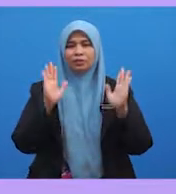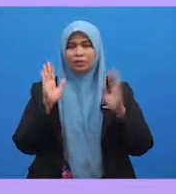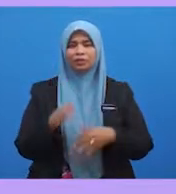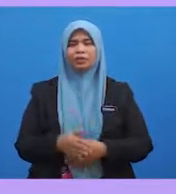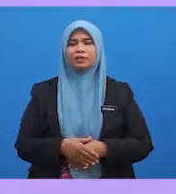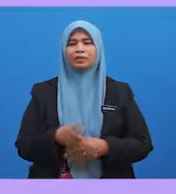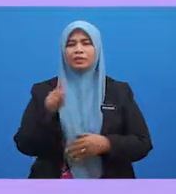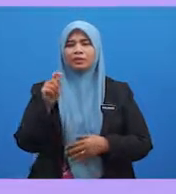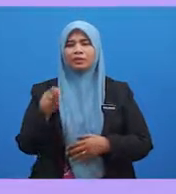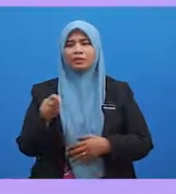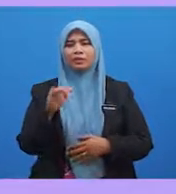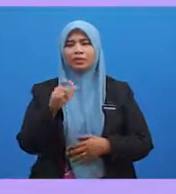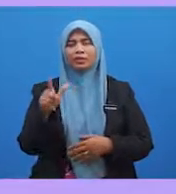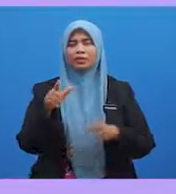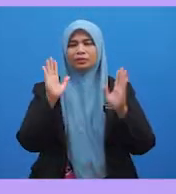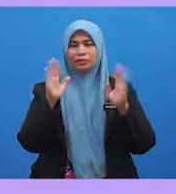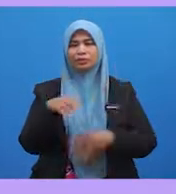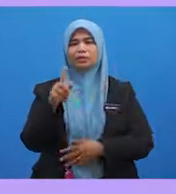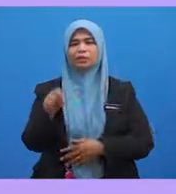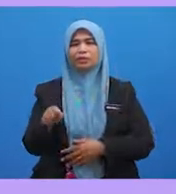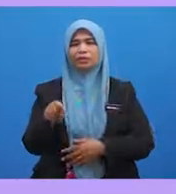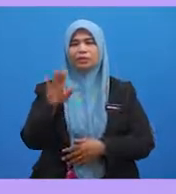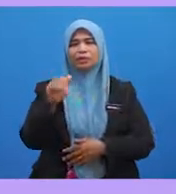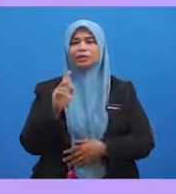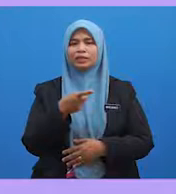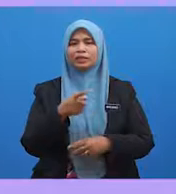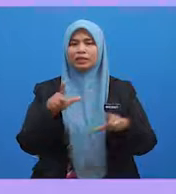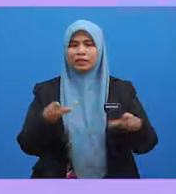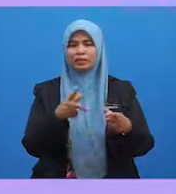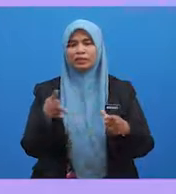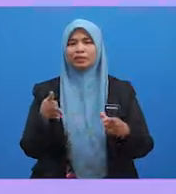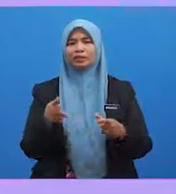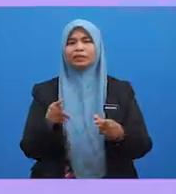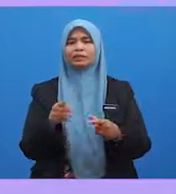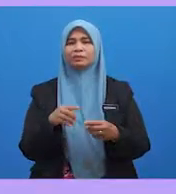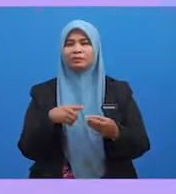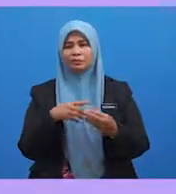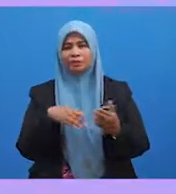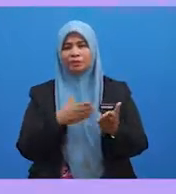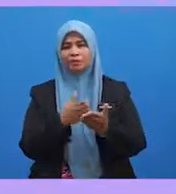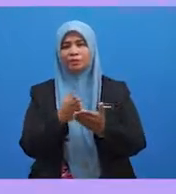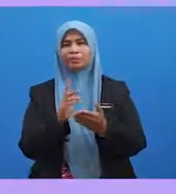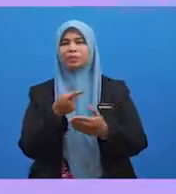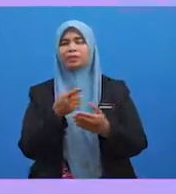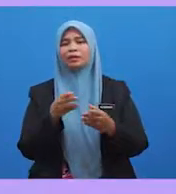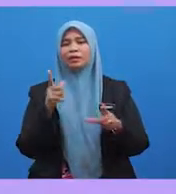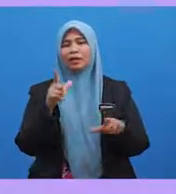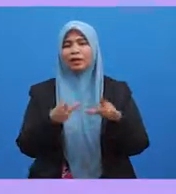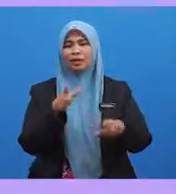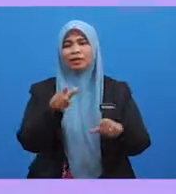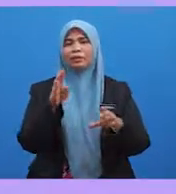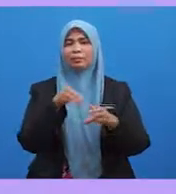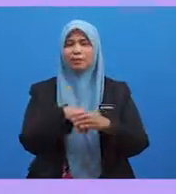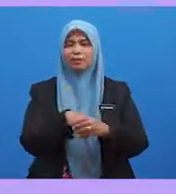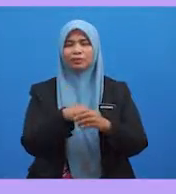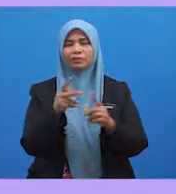sunat tahiyatul masjid ialah solat sunat yang kita laksanakan sejurus kita melangkah